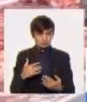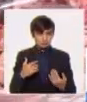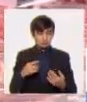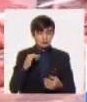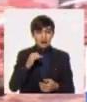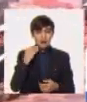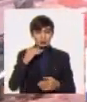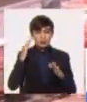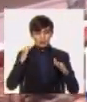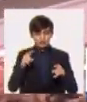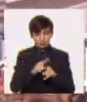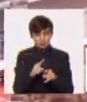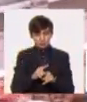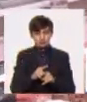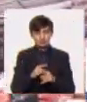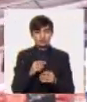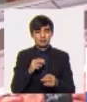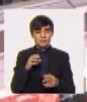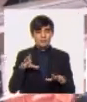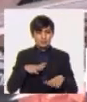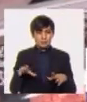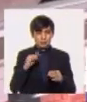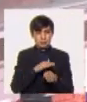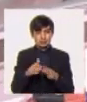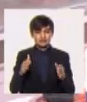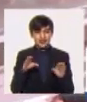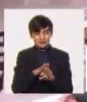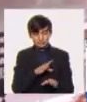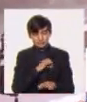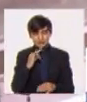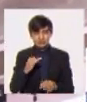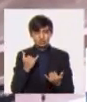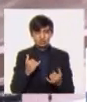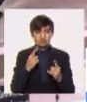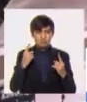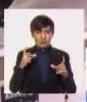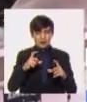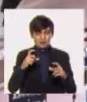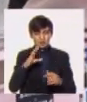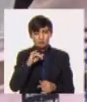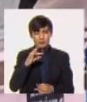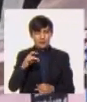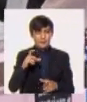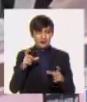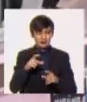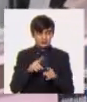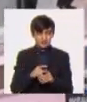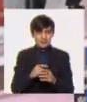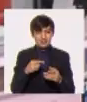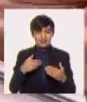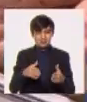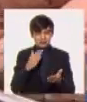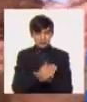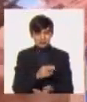бері қаладағы ірлі ұсақты базарлар толық жабылып, тек ірі супермаркеттер ғана жұмыс жасап тұр. Алайда әкімдіктегілердің айтқан